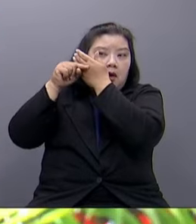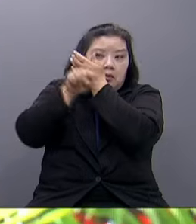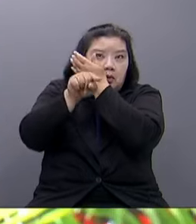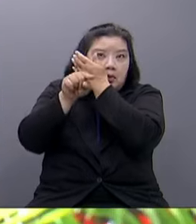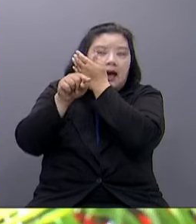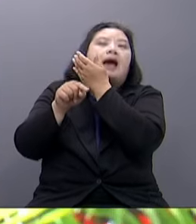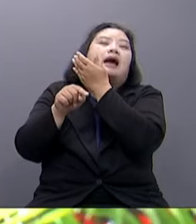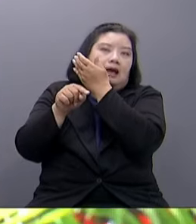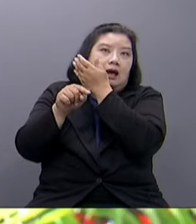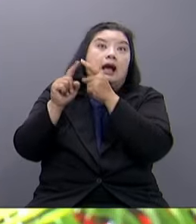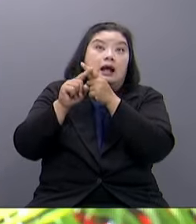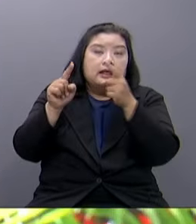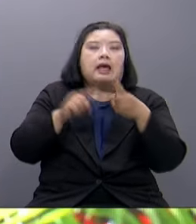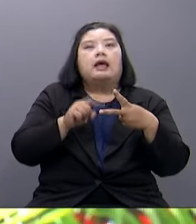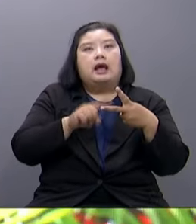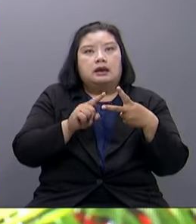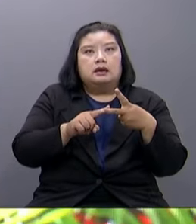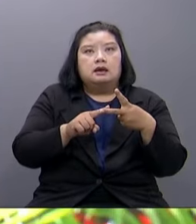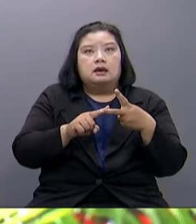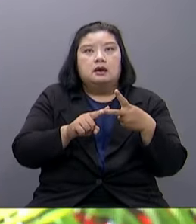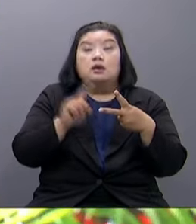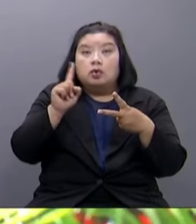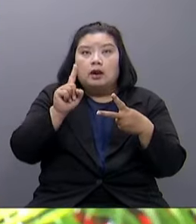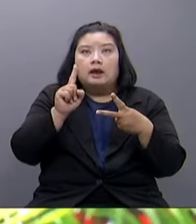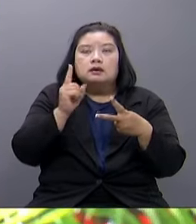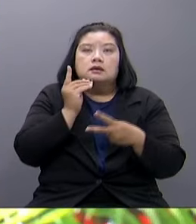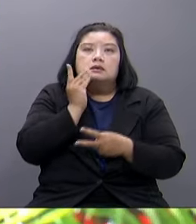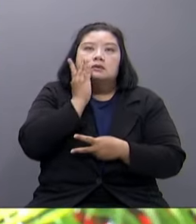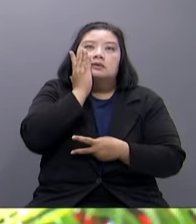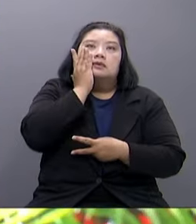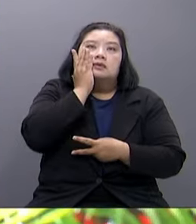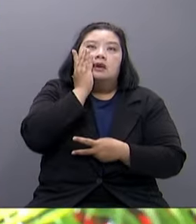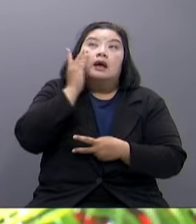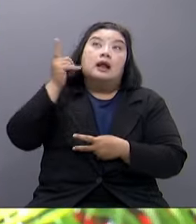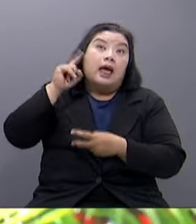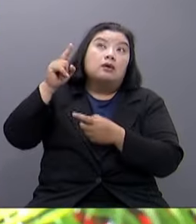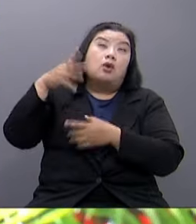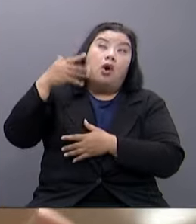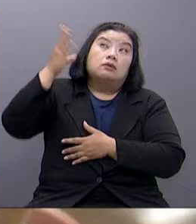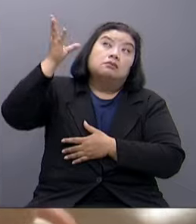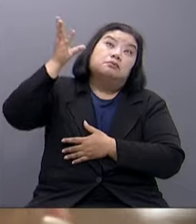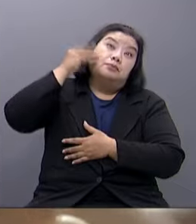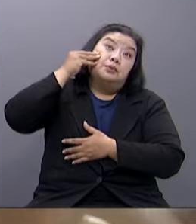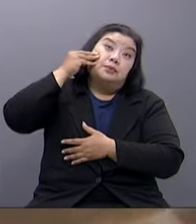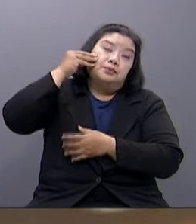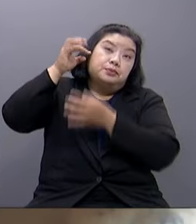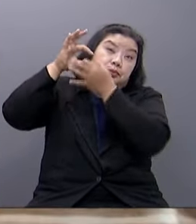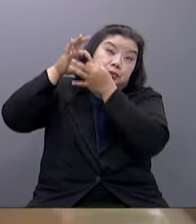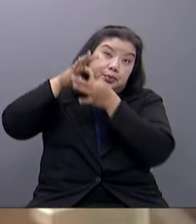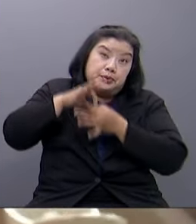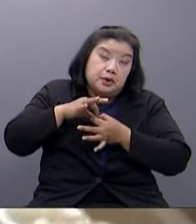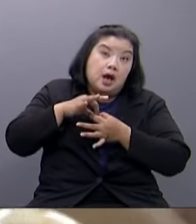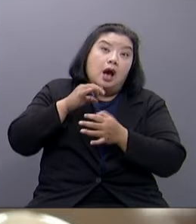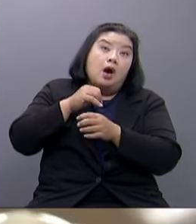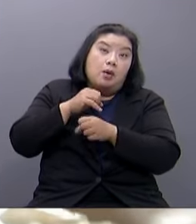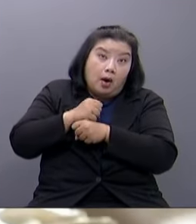นอกแบนึเป็แบ Chemical Sunscreenกคเขาดูดซึมตัแสงไว้กับตัวเคมีคอล์ตันั้นเพระไมให้แสงดดซึมเขไปใผิ